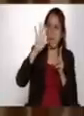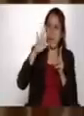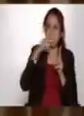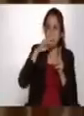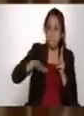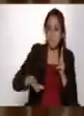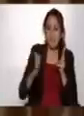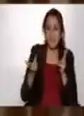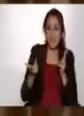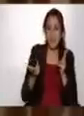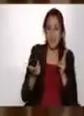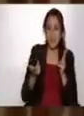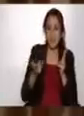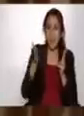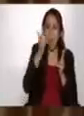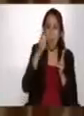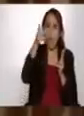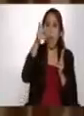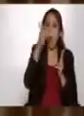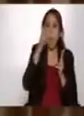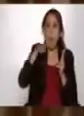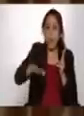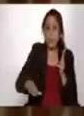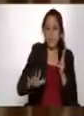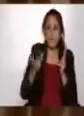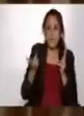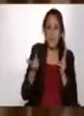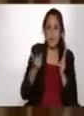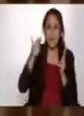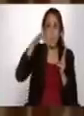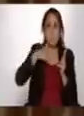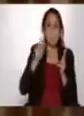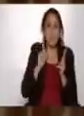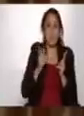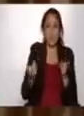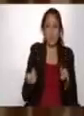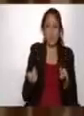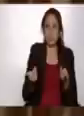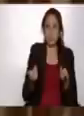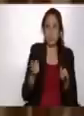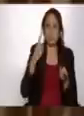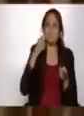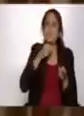فين؟ قلت لها اختي جايه لك من الساعه 3. قالت لي اختك ما جاتش. قلت لها امال راحت فين؟ قالت ما انا مش عارفه. قلت لها طب روحي شوفيها عند ست او كده. قالت لا ما